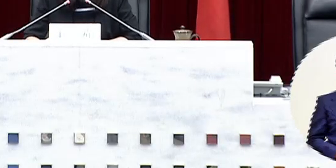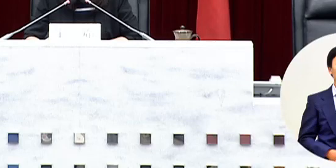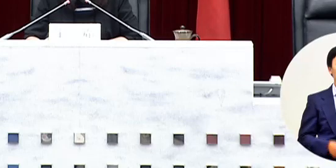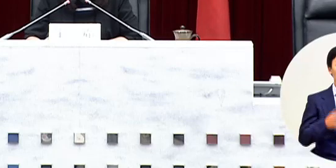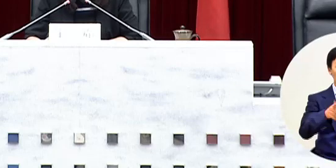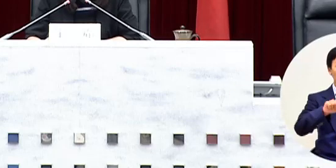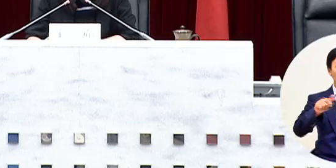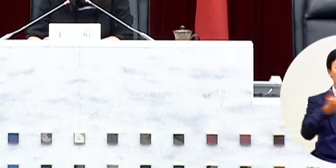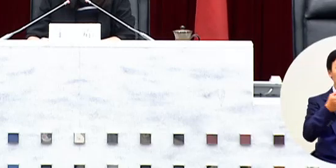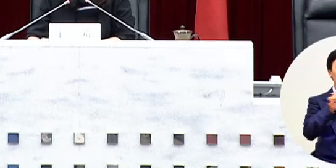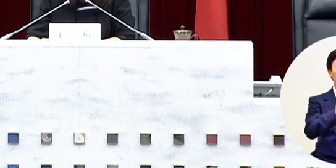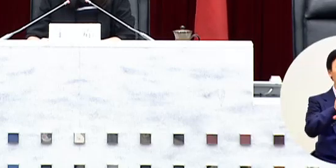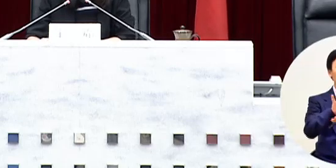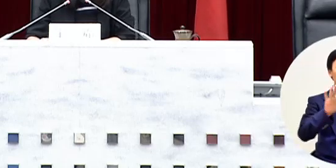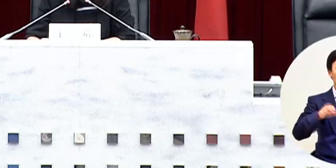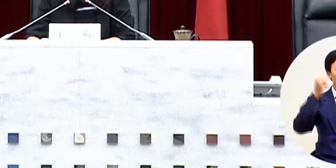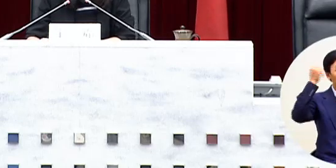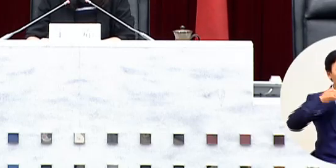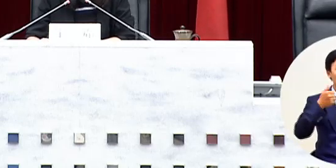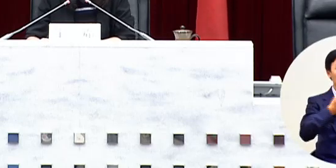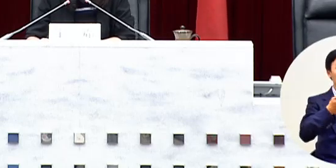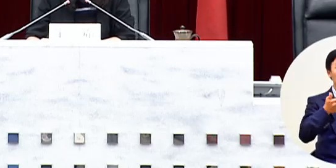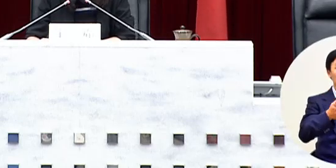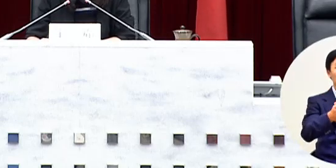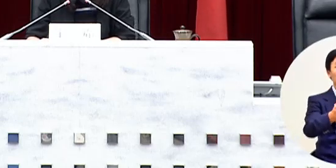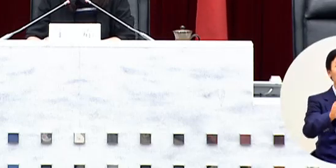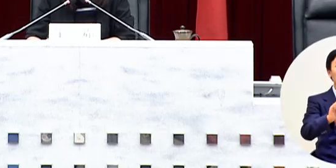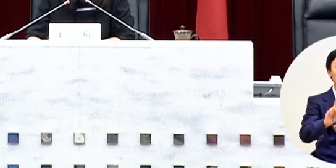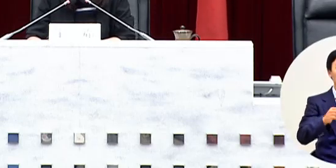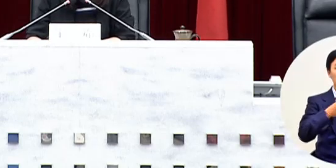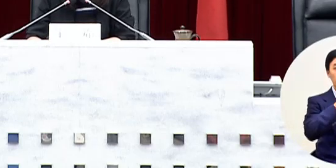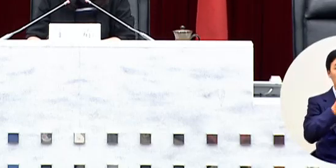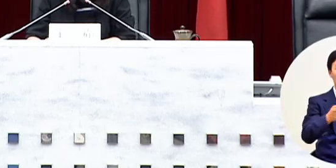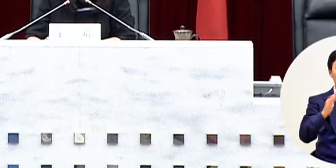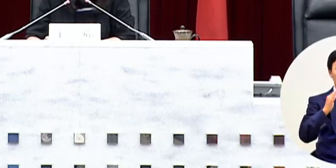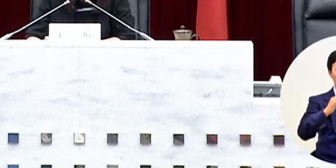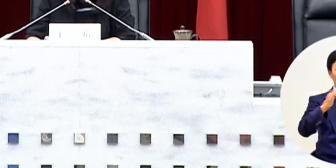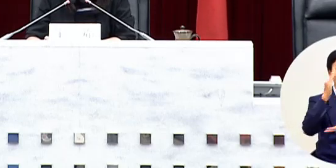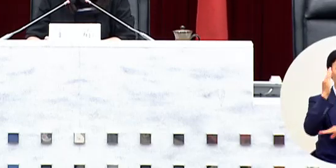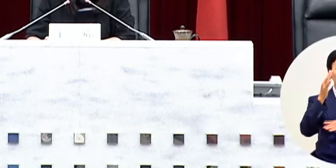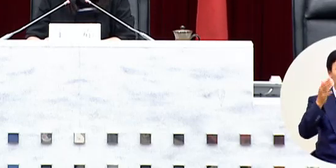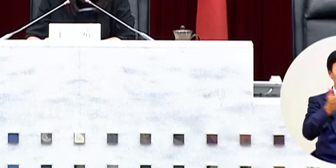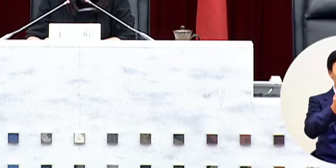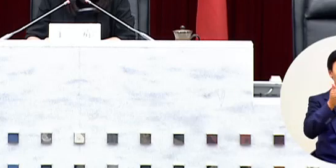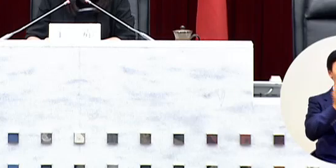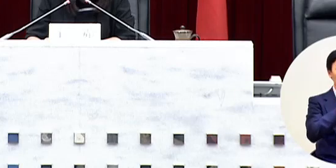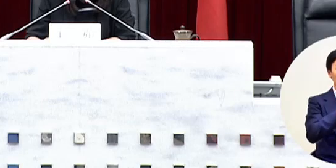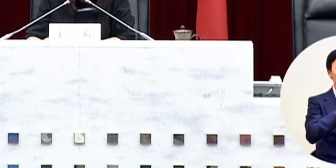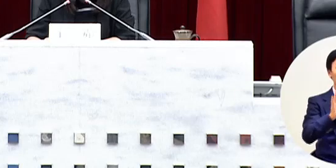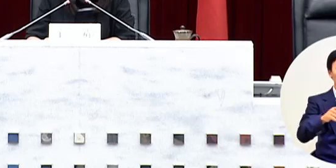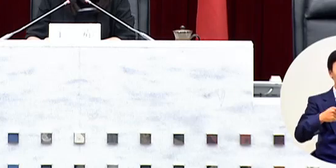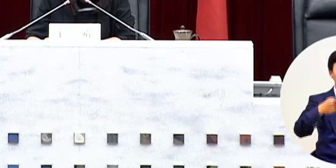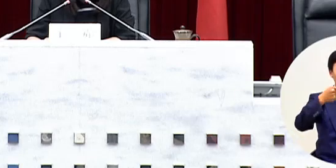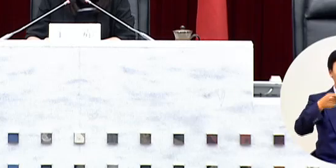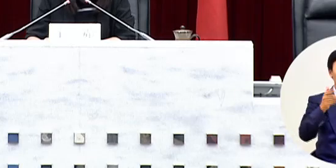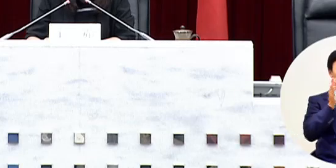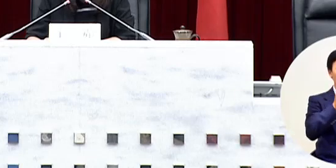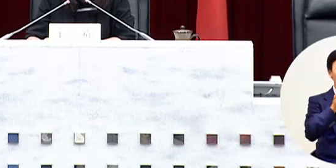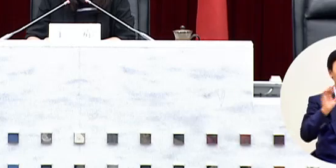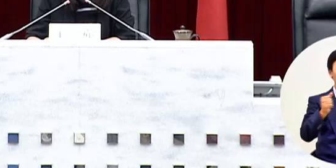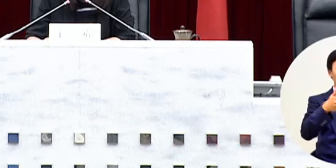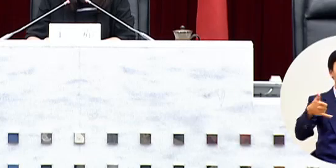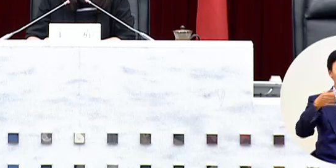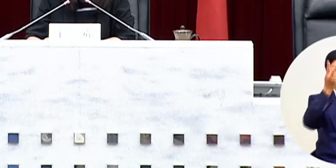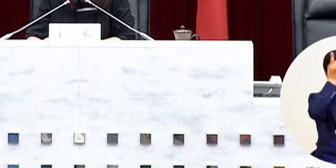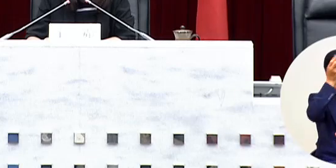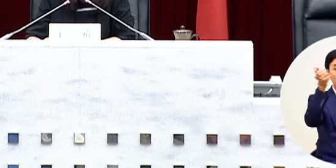向大会报告，今天上午的议程是继续市政总质询，请今天第一位质询的议员曾议员